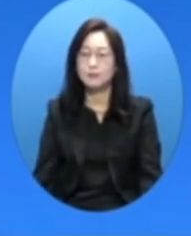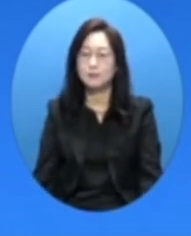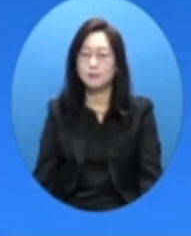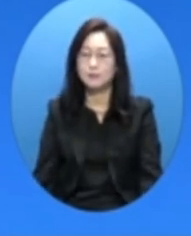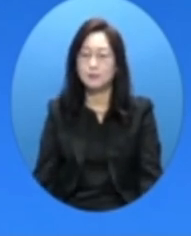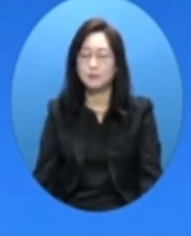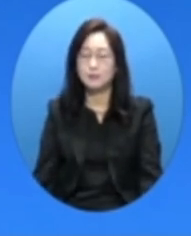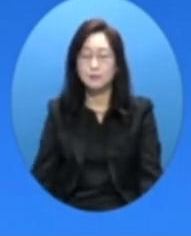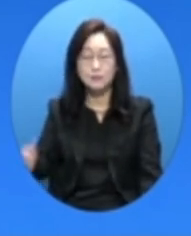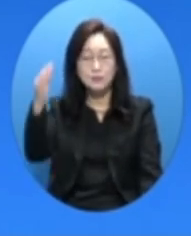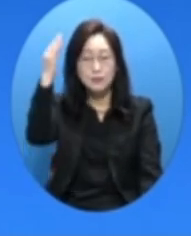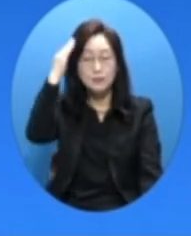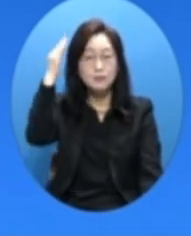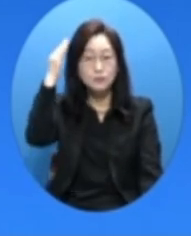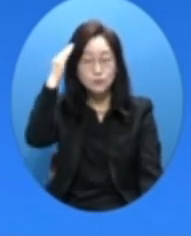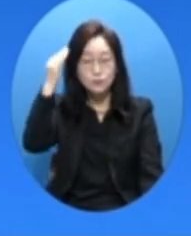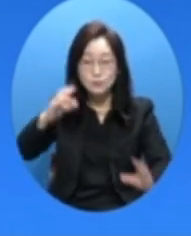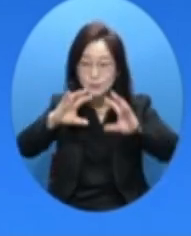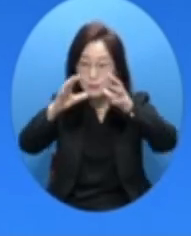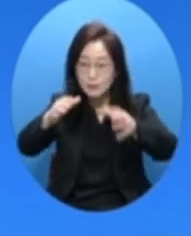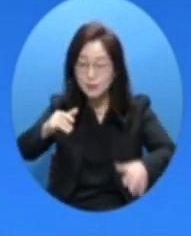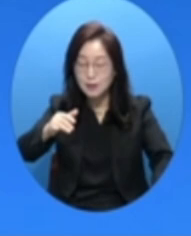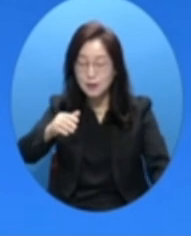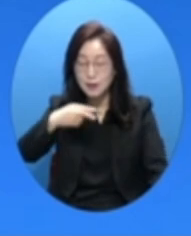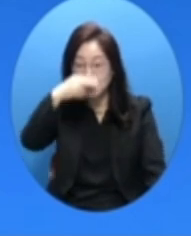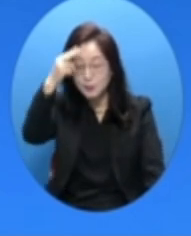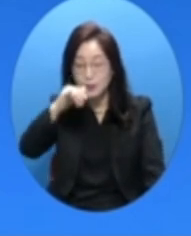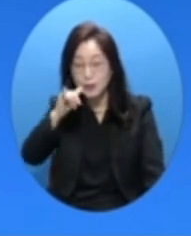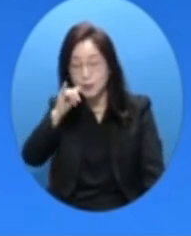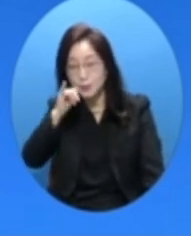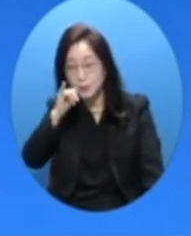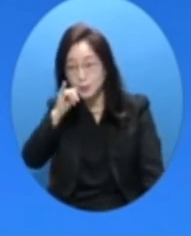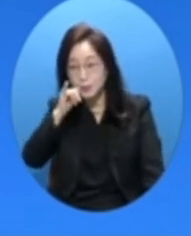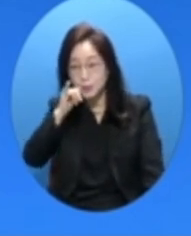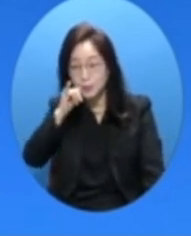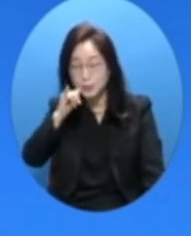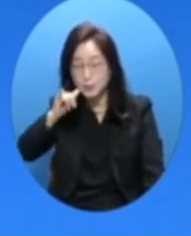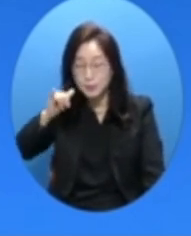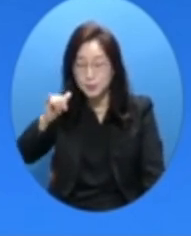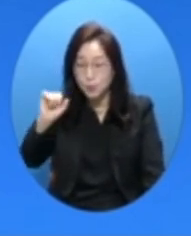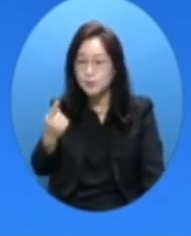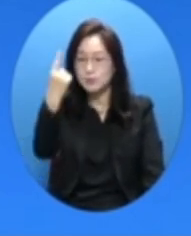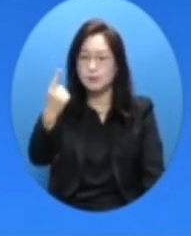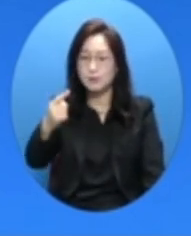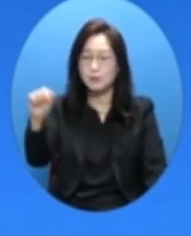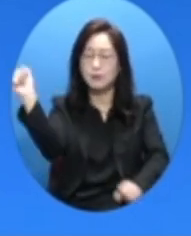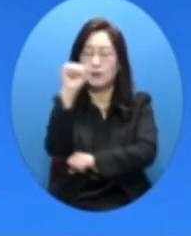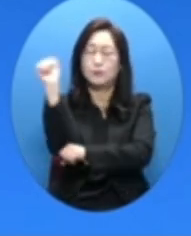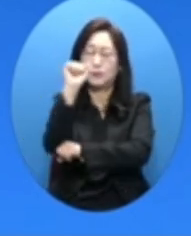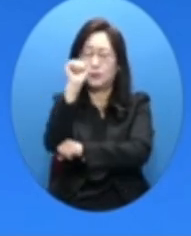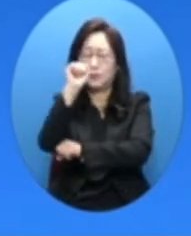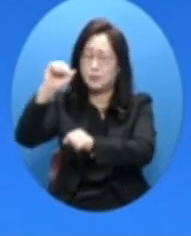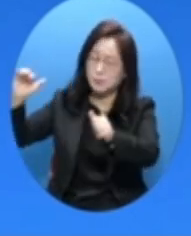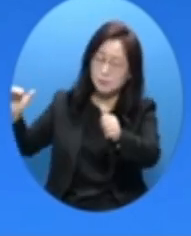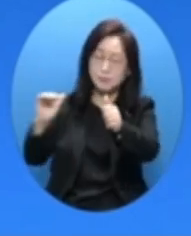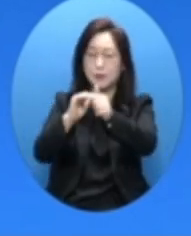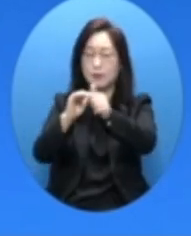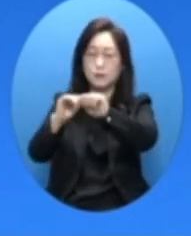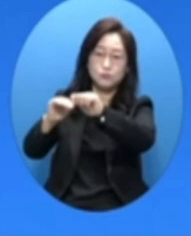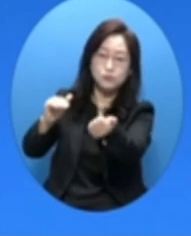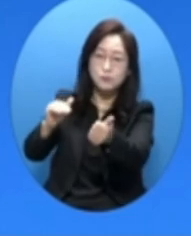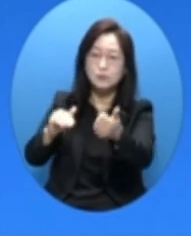우리나라 알콜중독으로는 교통사고로 매년 3000명 이상이